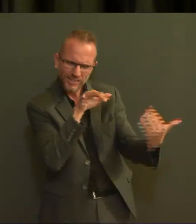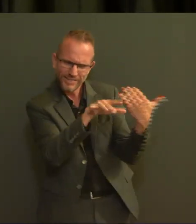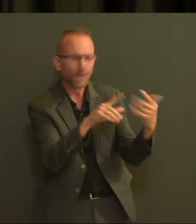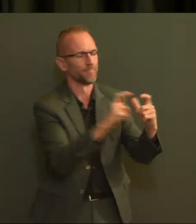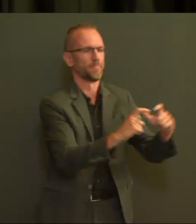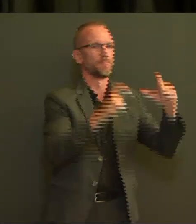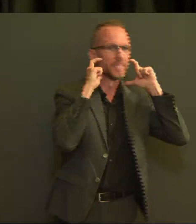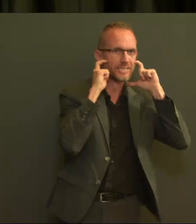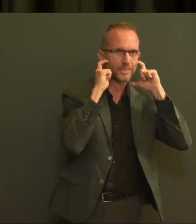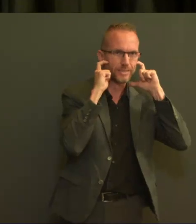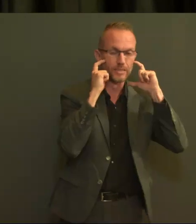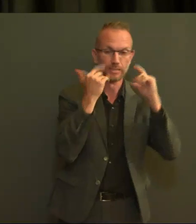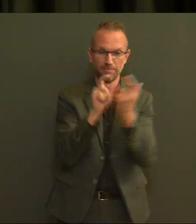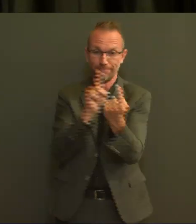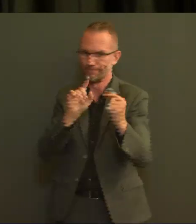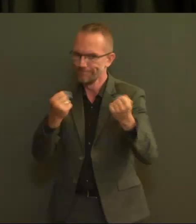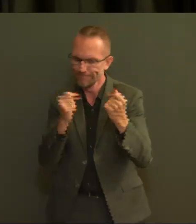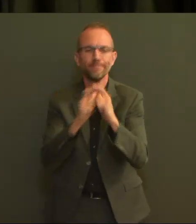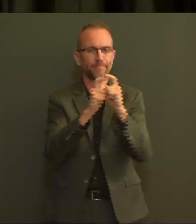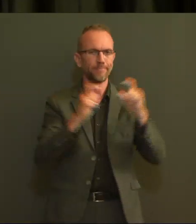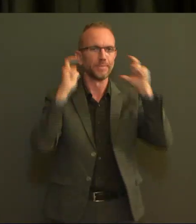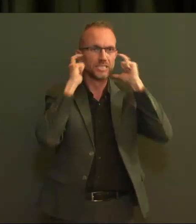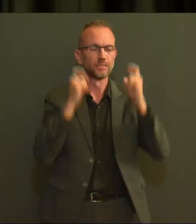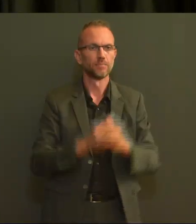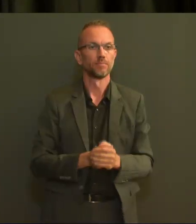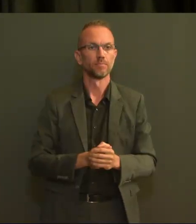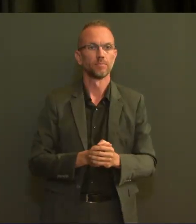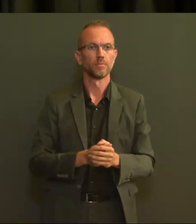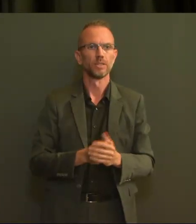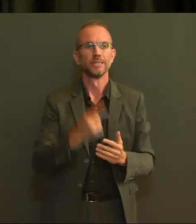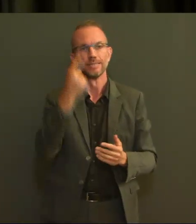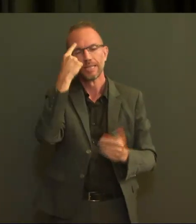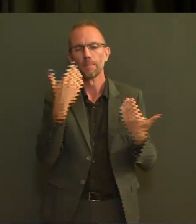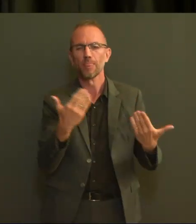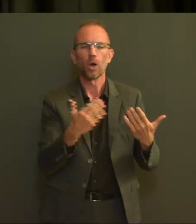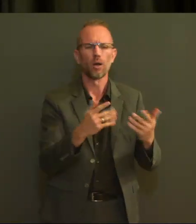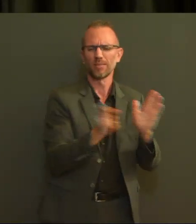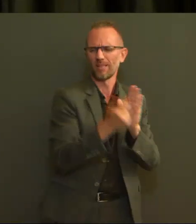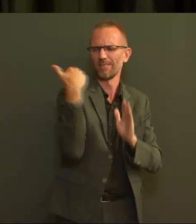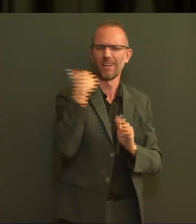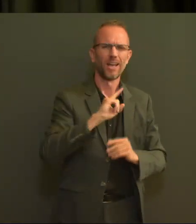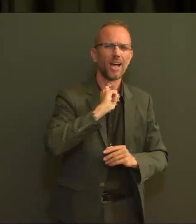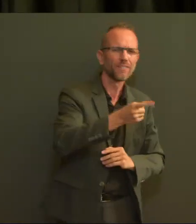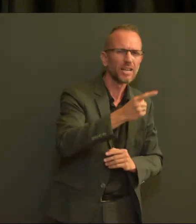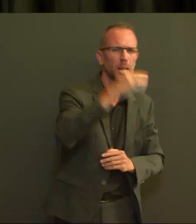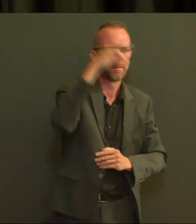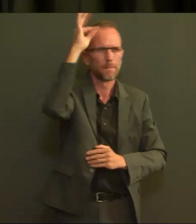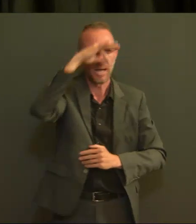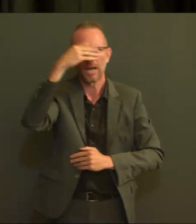avoir lieu. Anniversaires, réunions familiales, mariages ou communions ont été annulés en raison de la